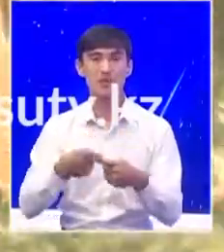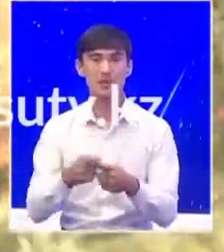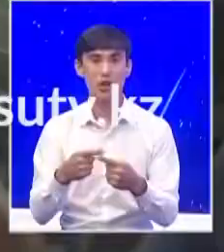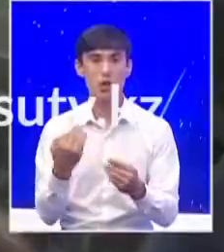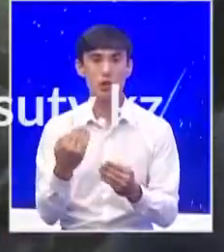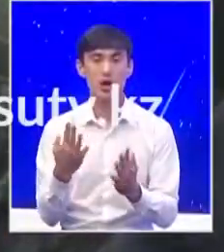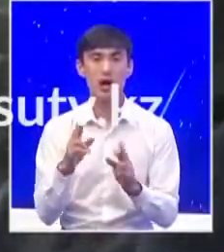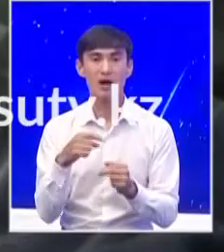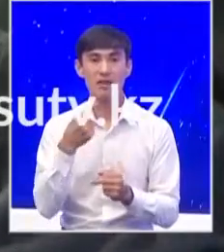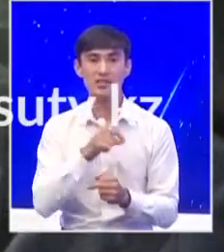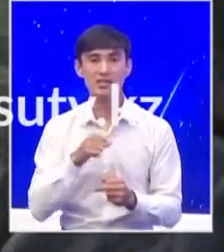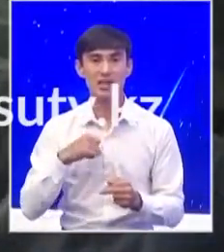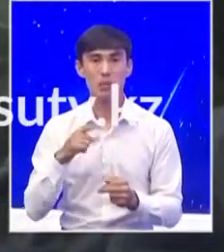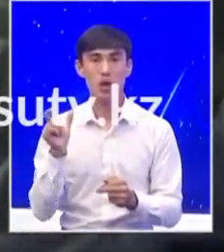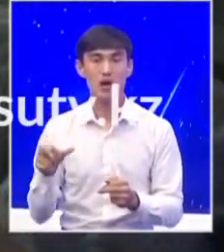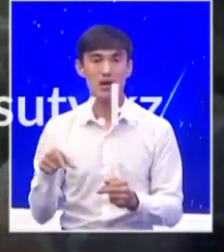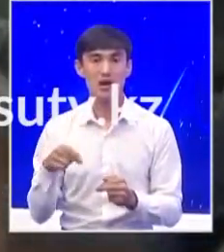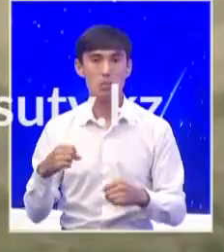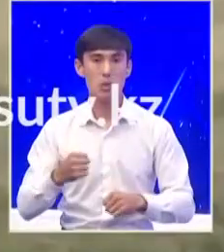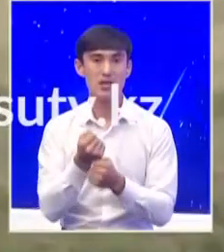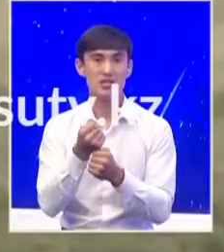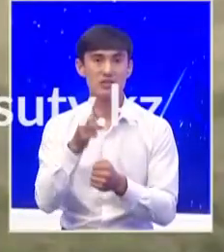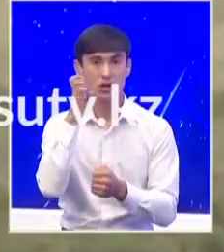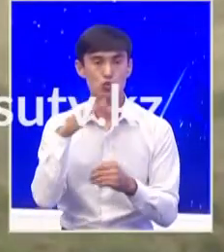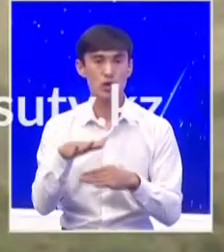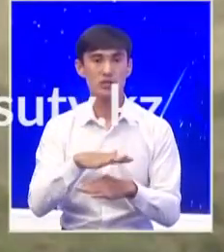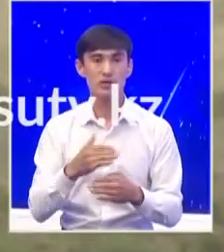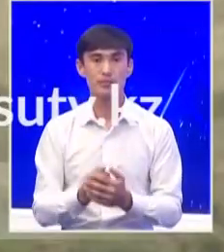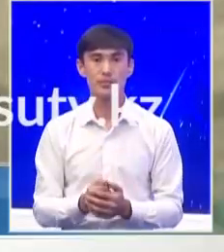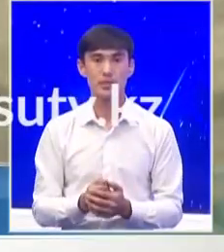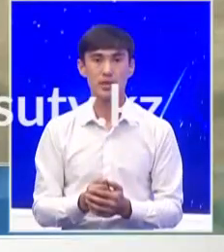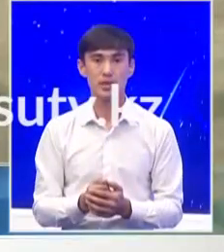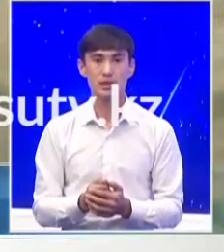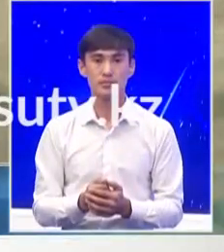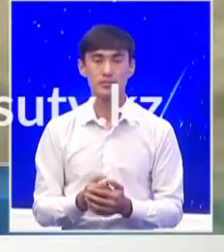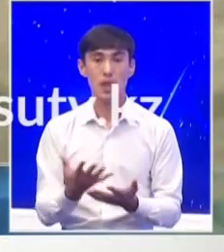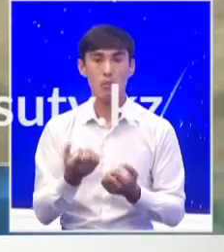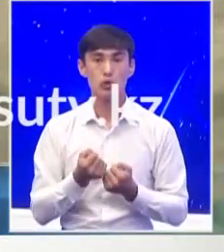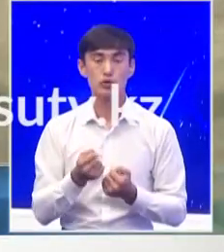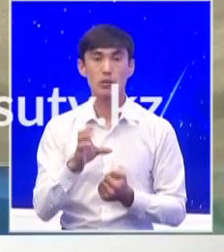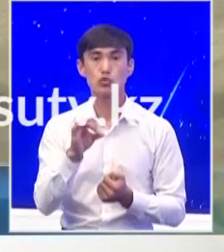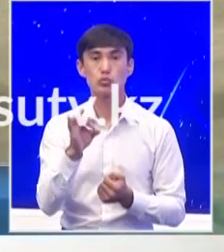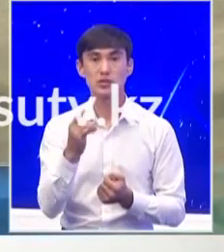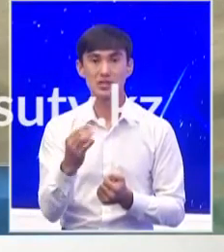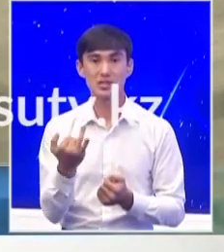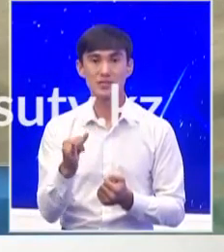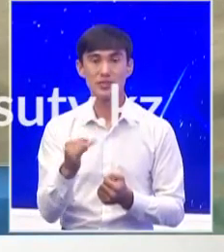как говорят сами аграрии, от поддержки государства. Субсидии получаем. На технику получаем